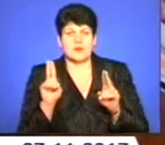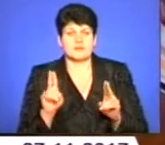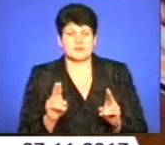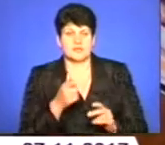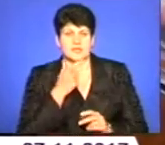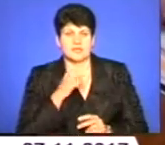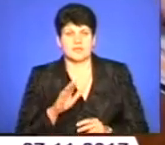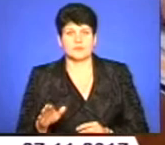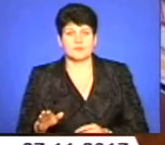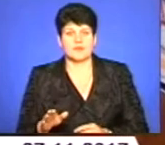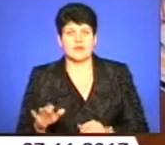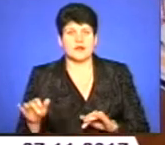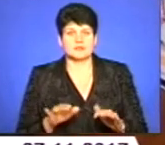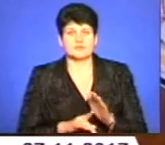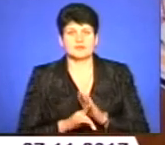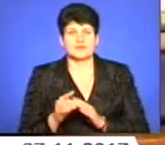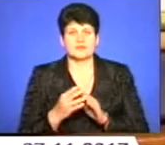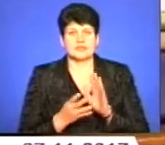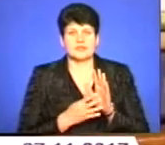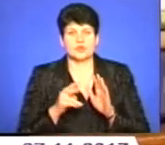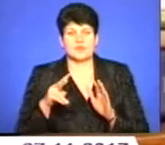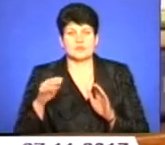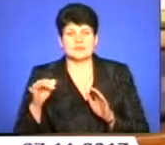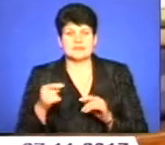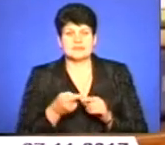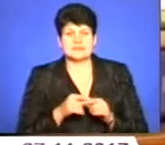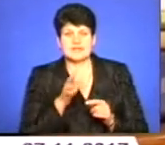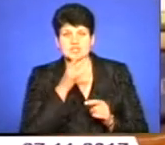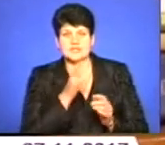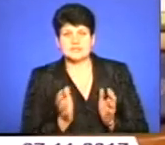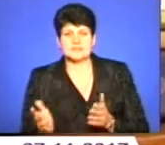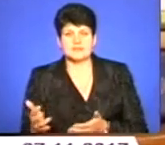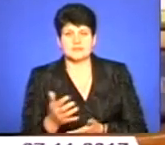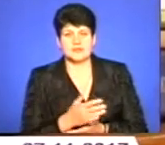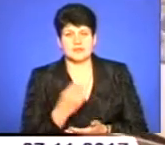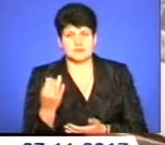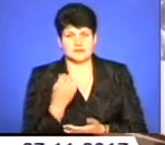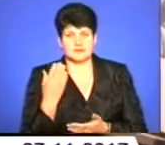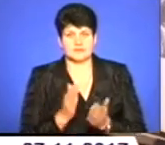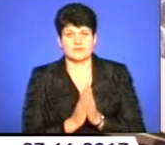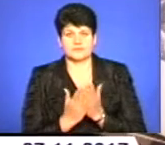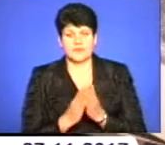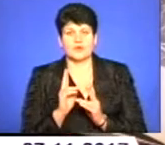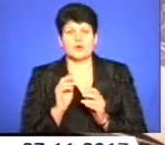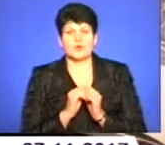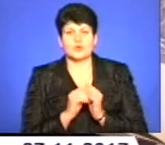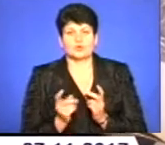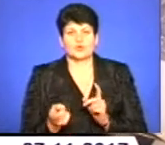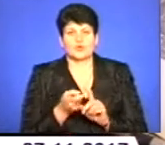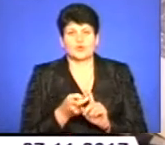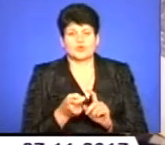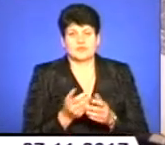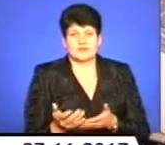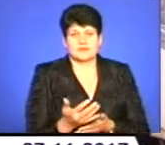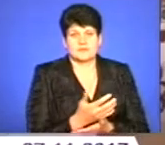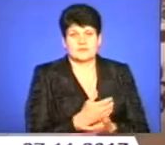Акція розпочалася 19 листопада. За цей час організатори зібрали чимало цікавих видань. Кожен, хто долучився до збору книг, мав